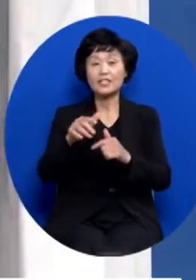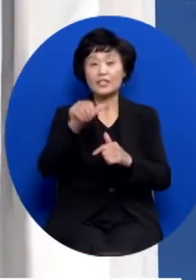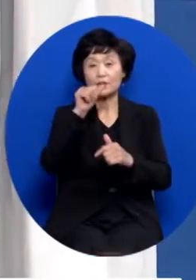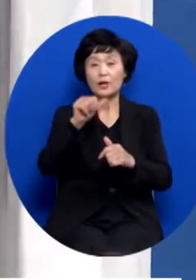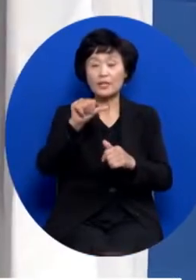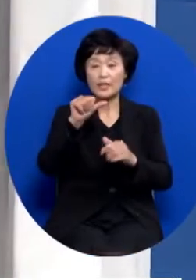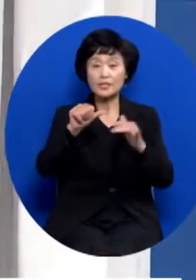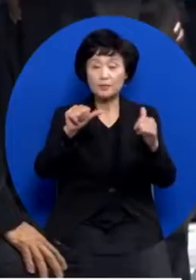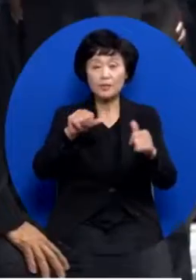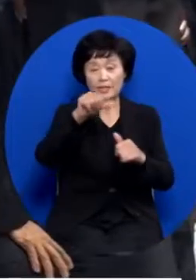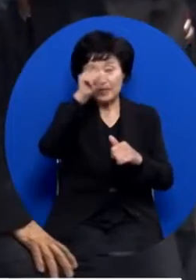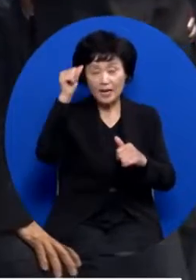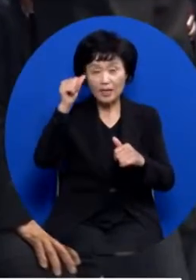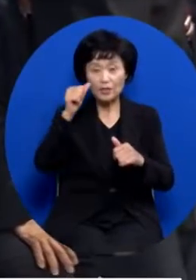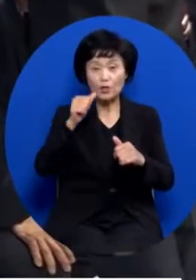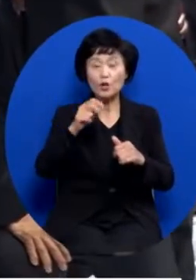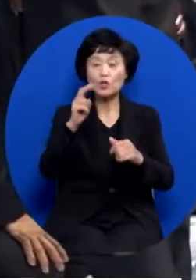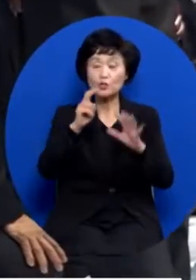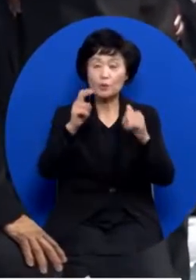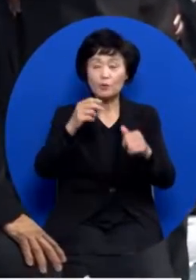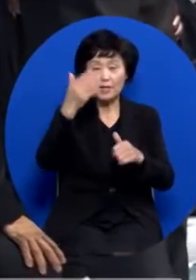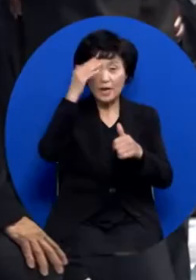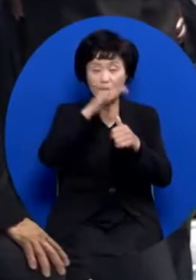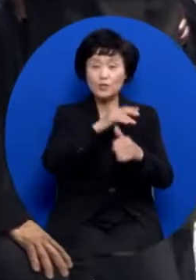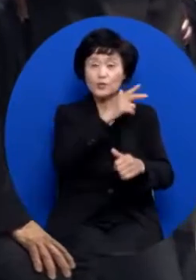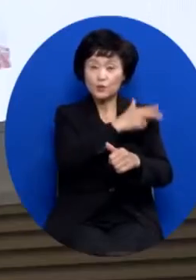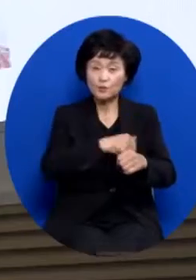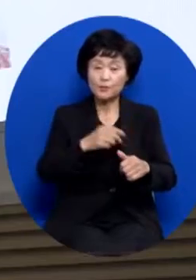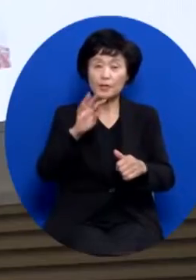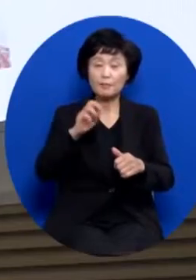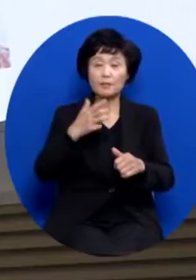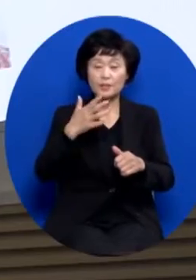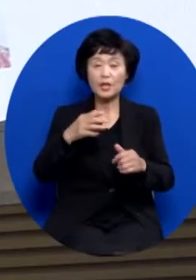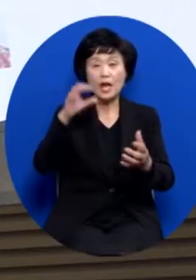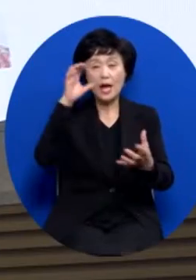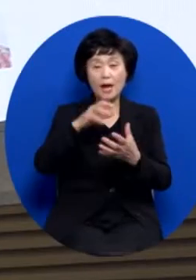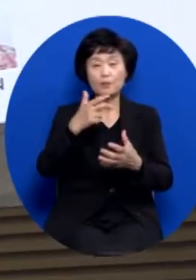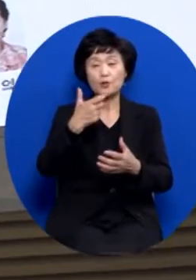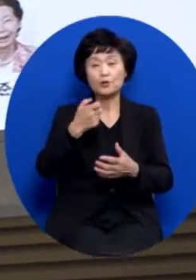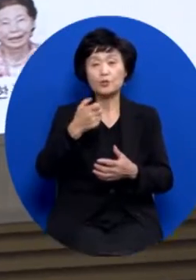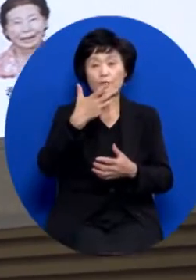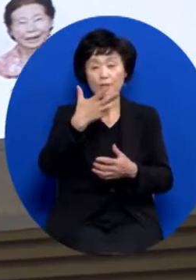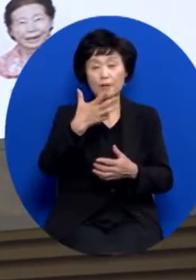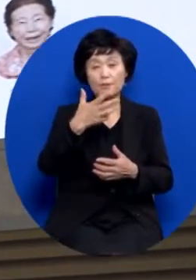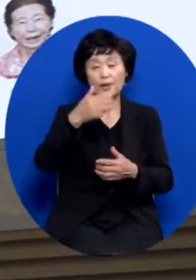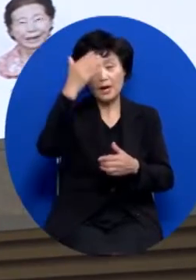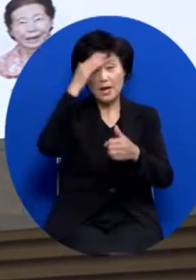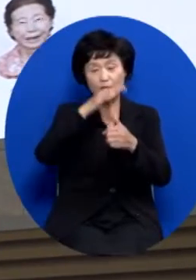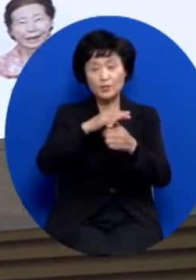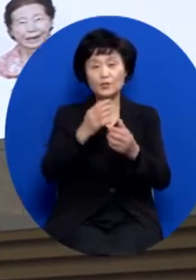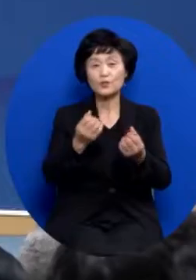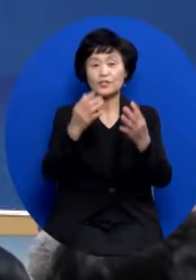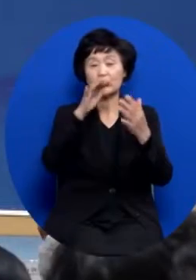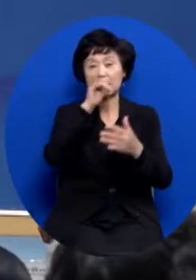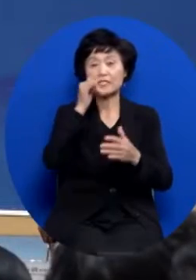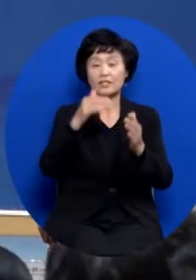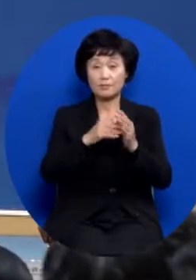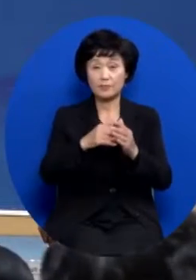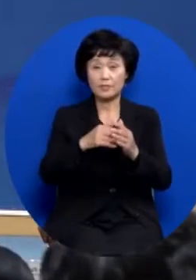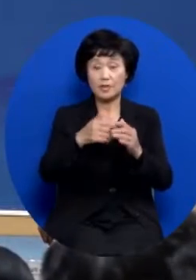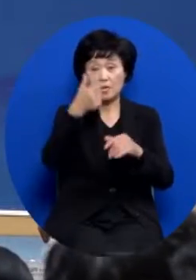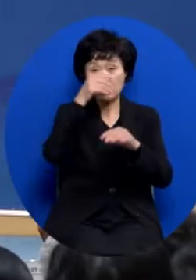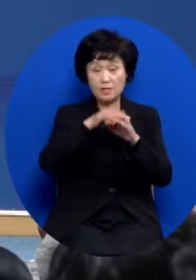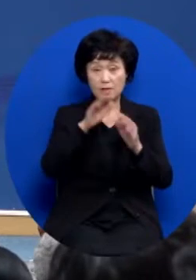장로로, 20명이 안수집사로, 43명이 권사로 총 68명이 임직받았습니다. 예배에서 말씀을